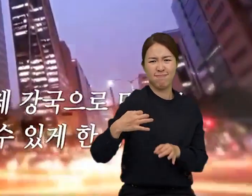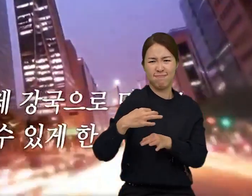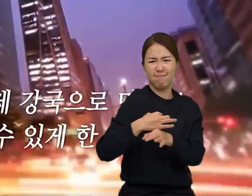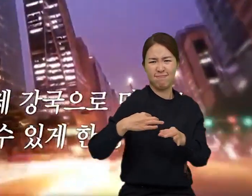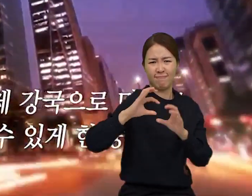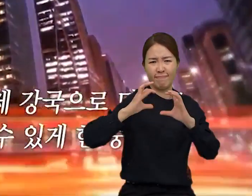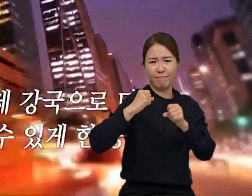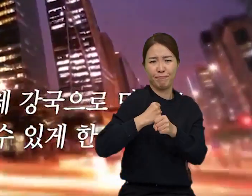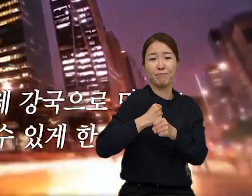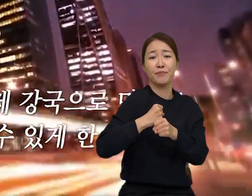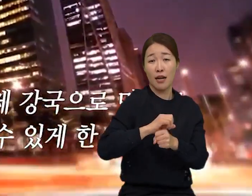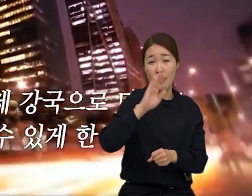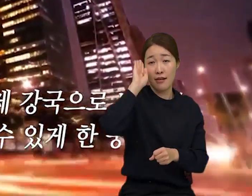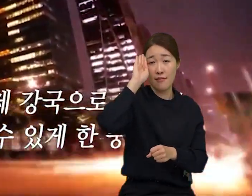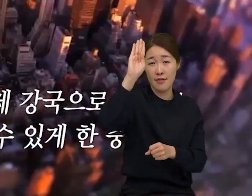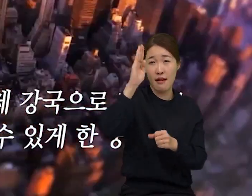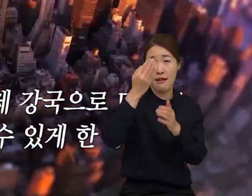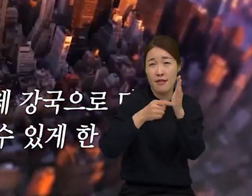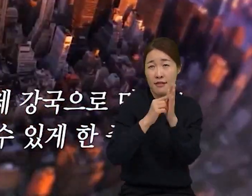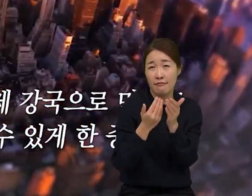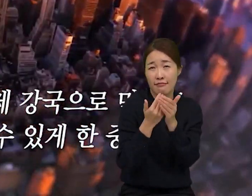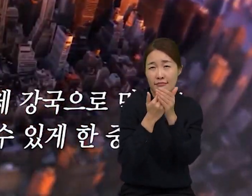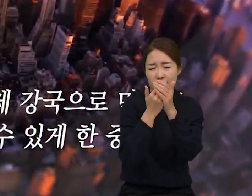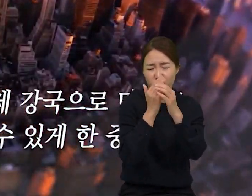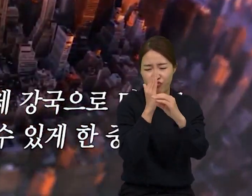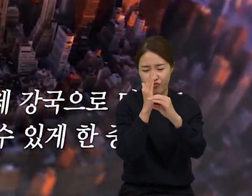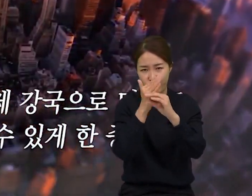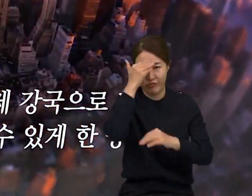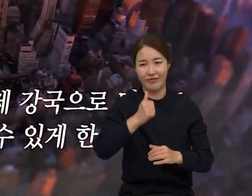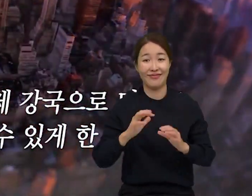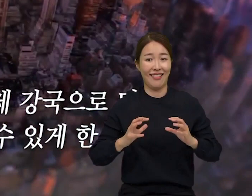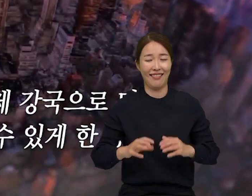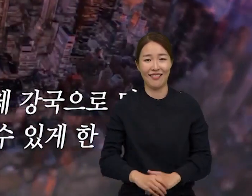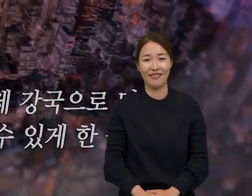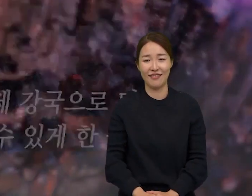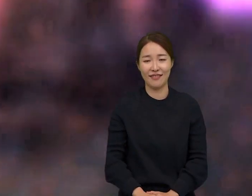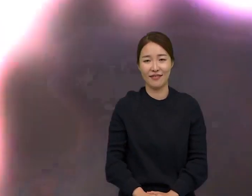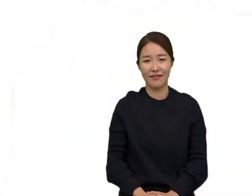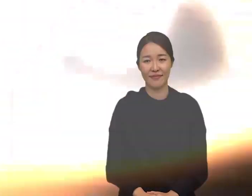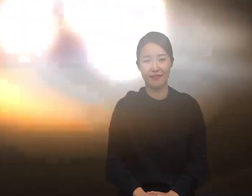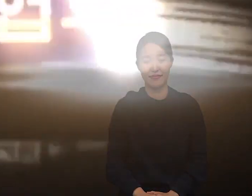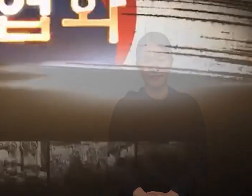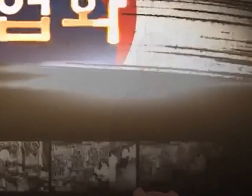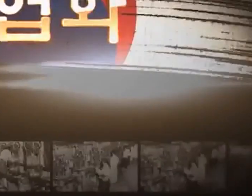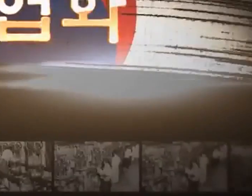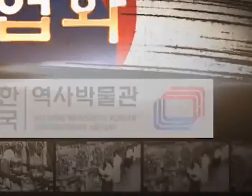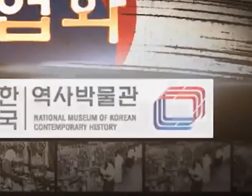강국으로 만들고 새로운 미래를 설계할 수 있게 한 중심축이었다.